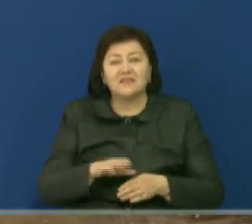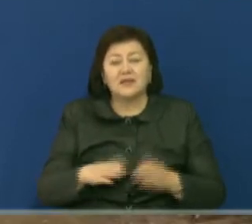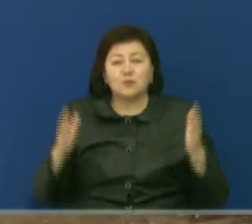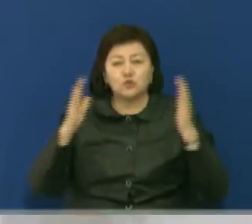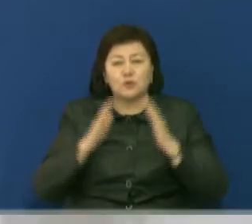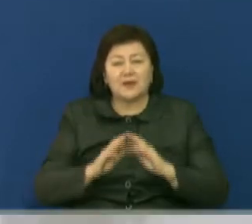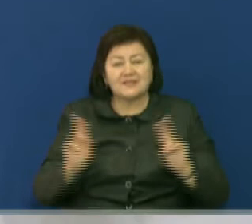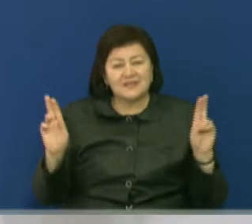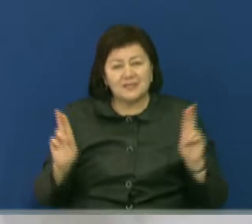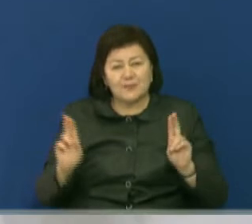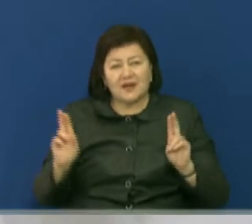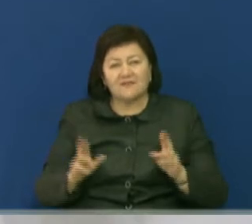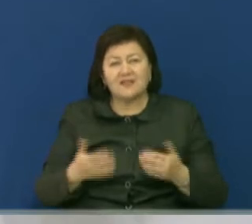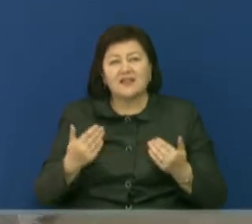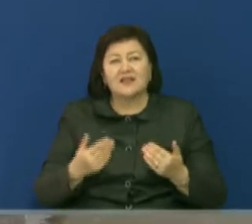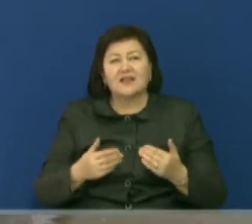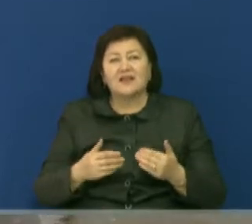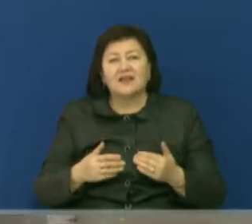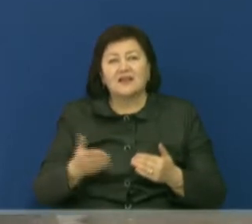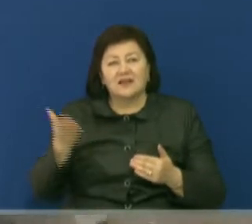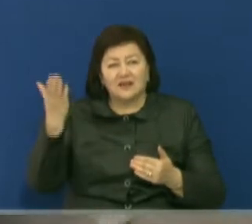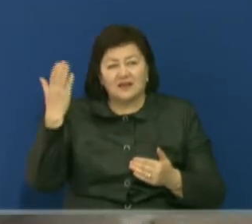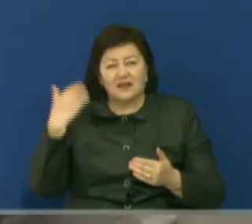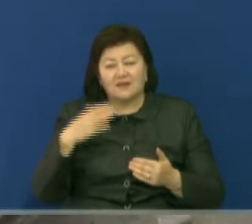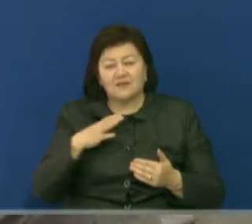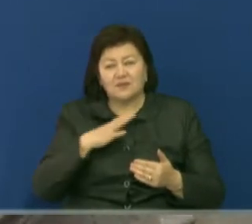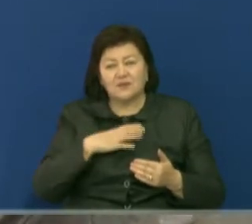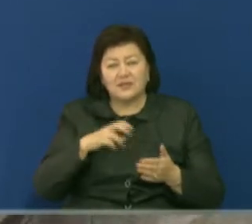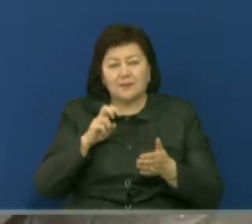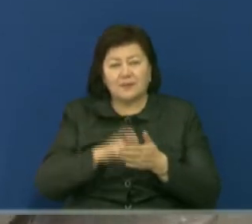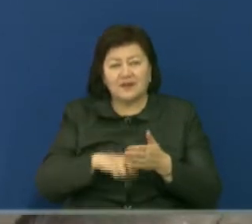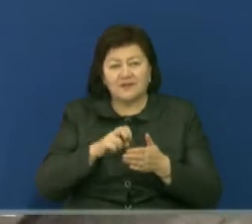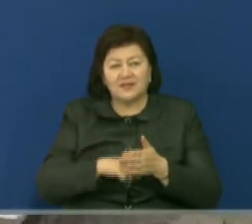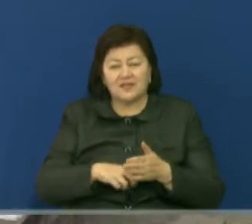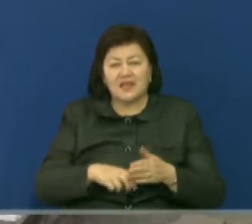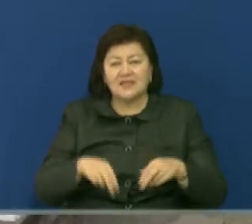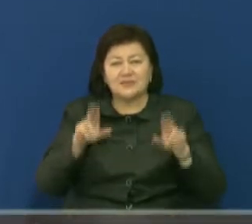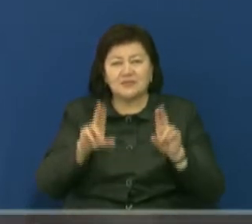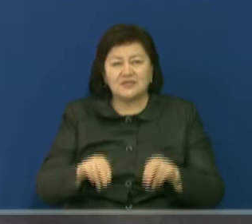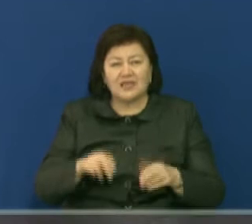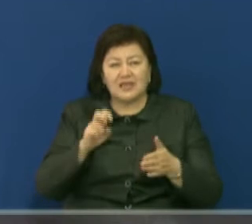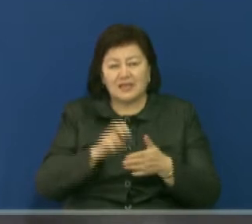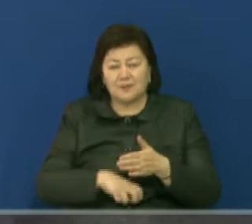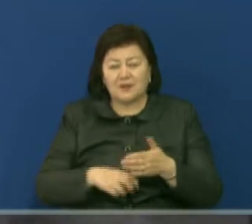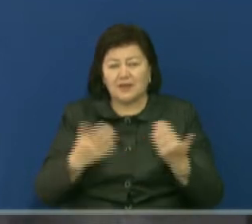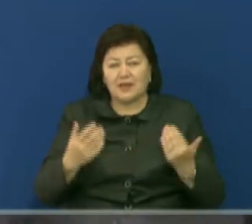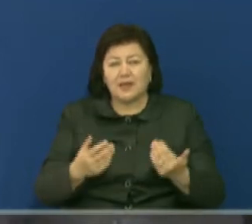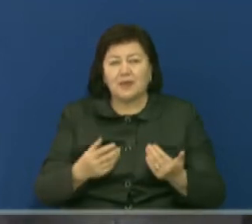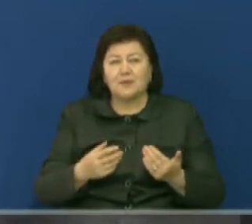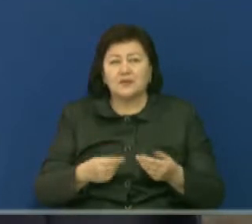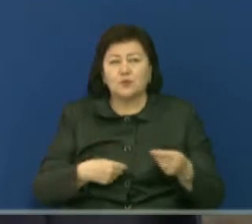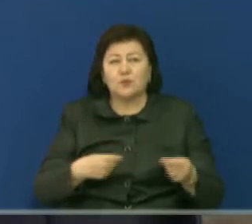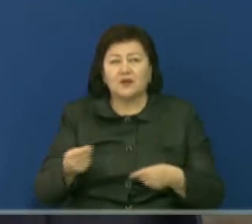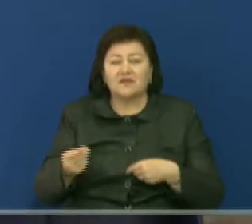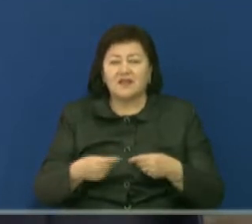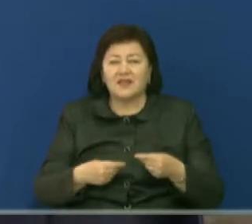что оптово-распределительный центр «Жоламан» ранее прошел специальную проверку учреждения ТОО «Халяль-Даму» при Духовном управлении мусульман Казахстана